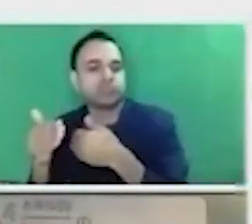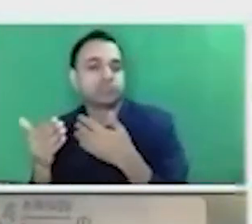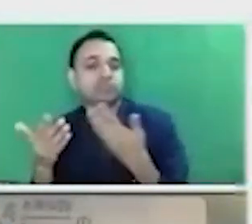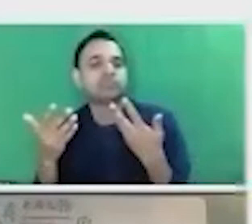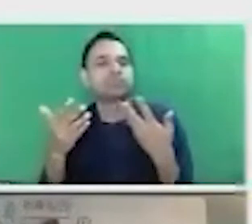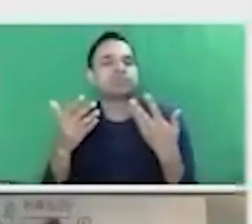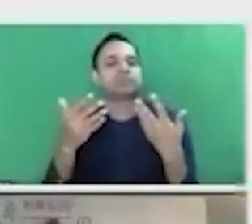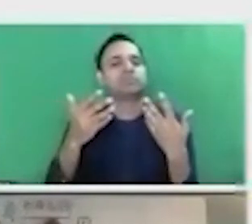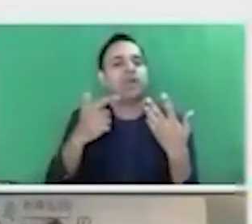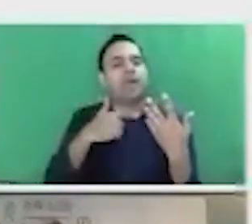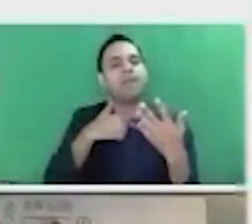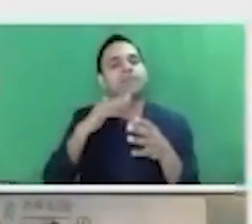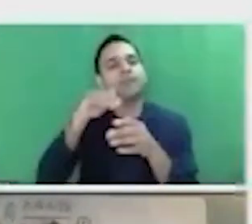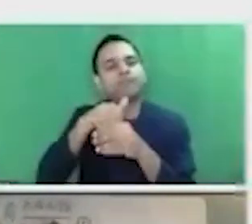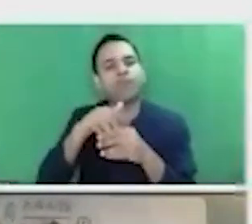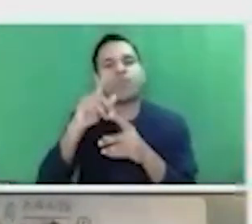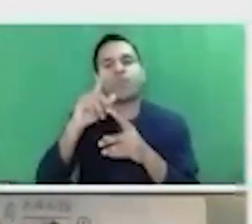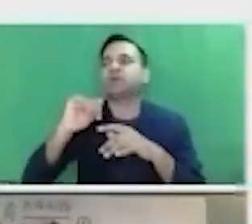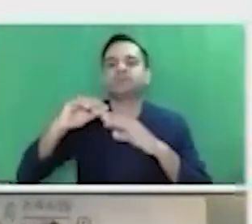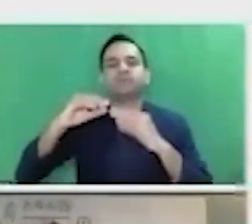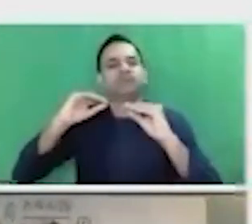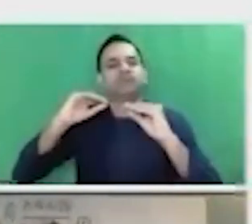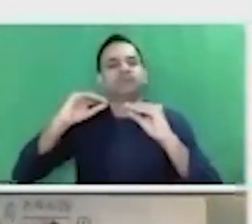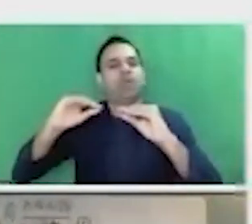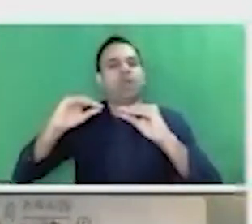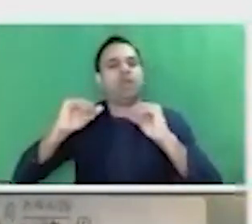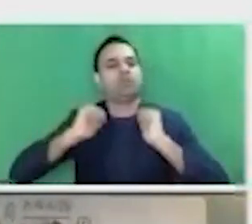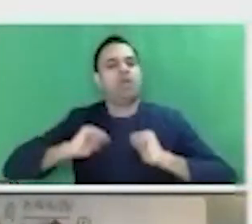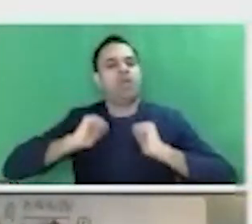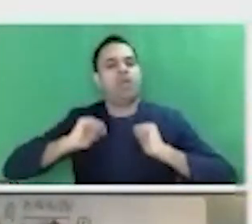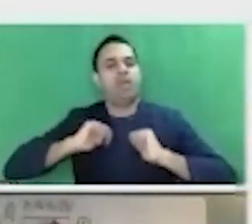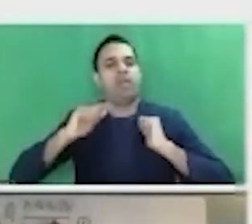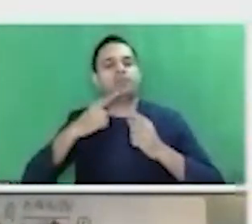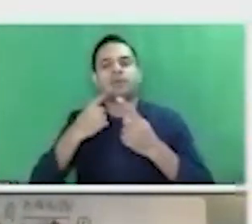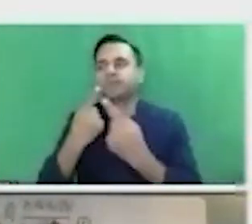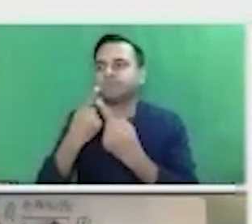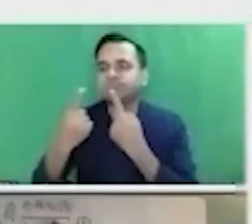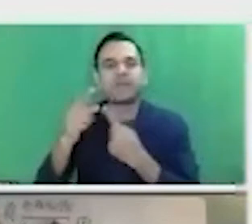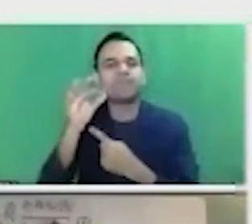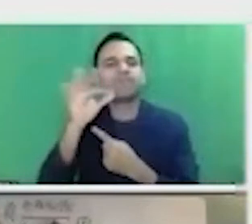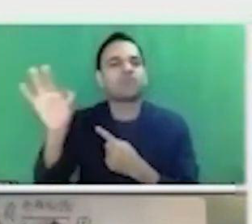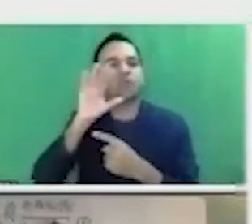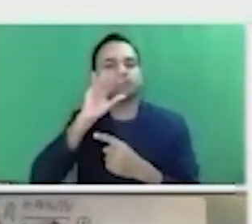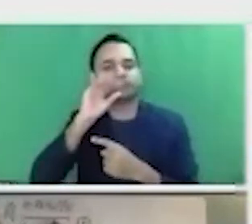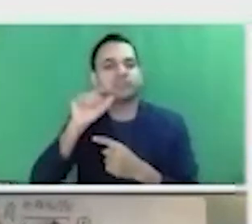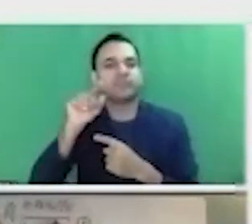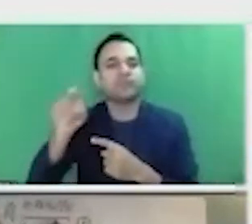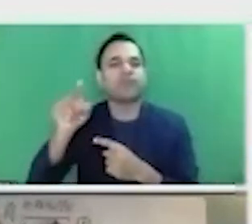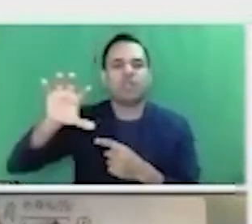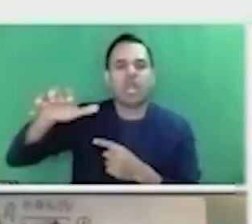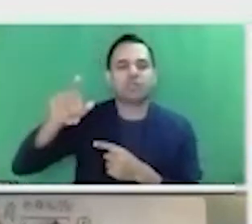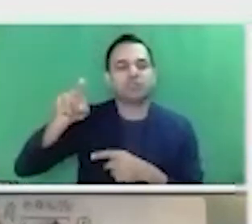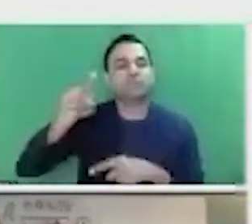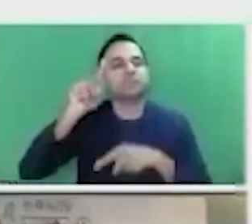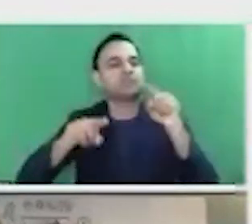للمناقشات النساء وبالتالي هذا التنوع المهم الذي تم من قبل التنوع